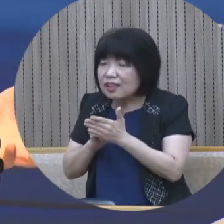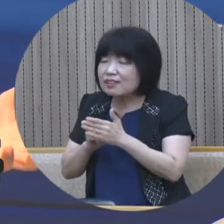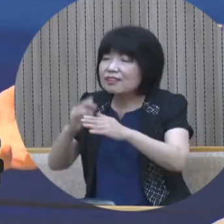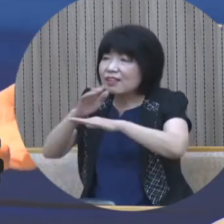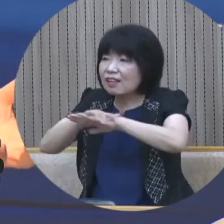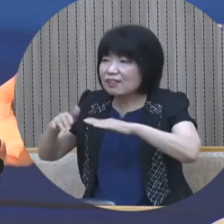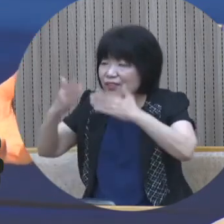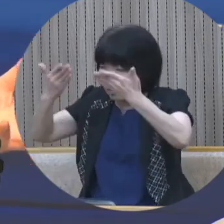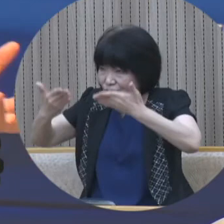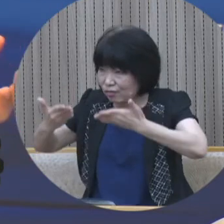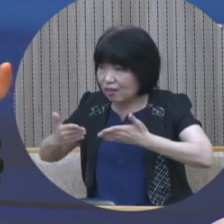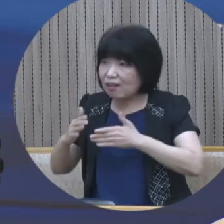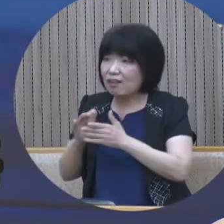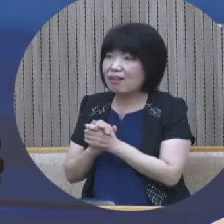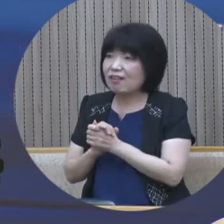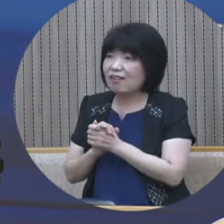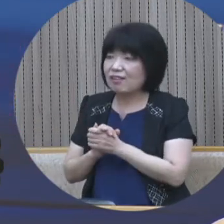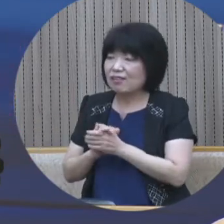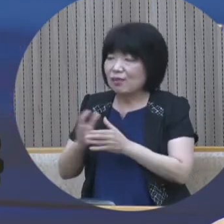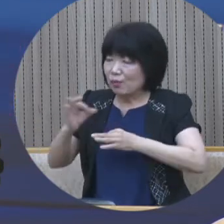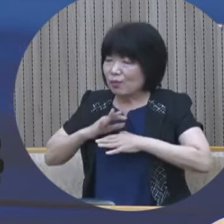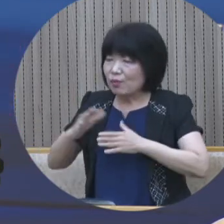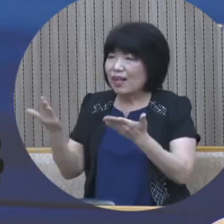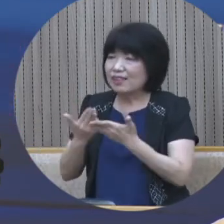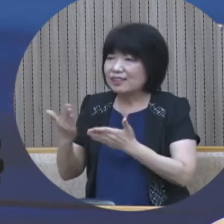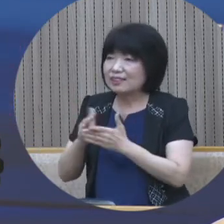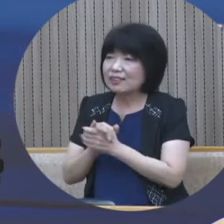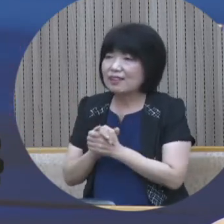장면입니다. 놀라운 일이에요.